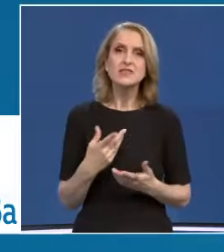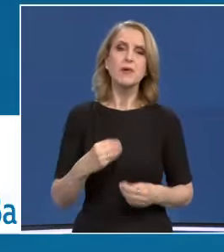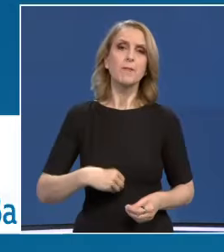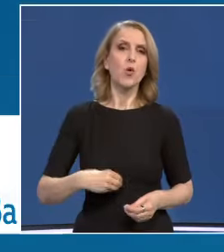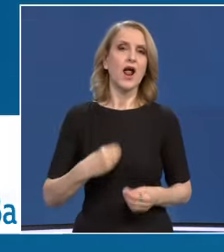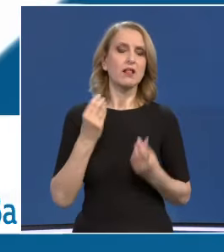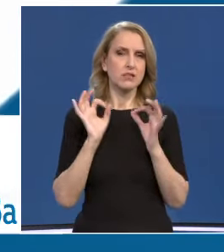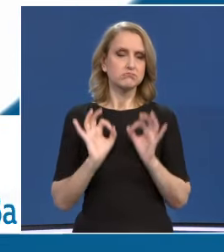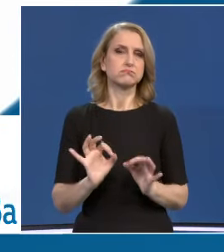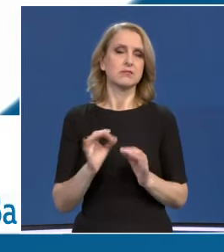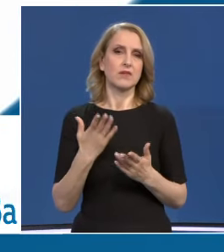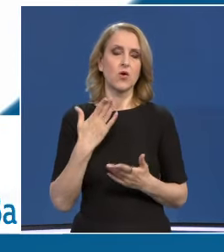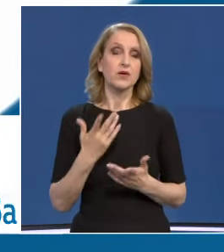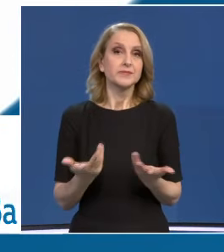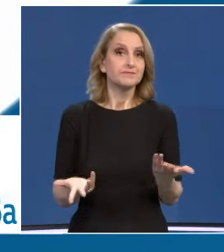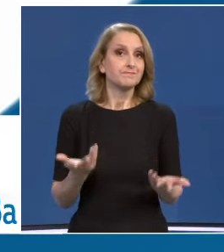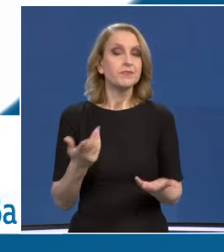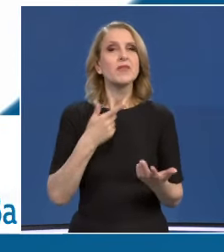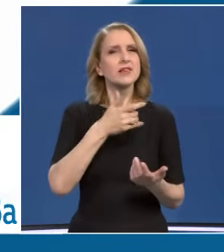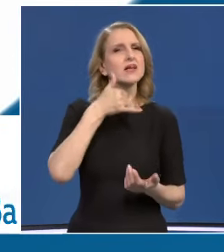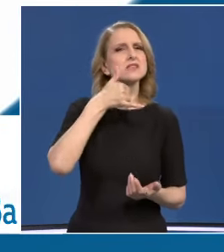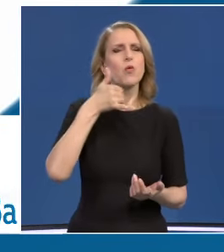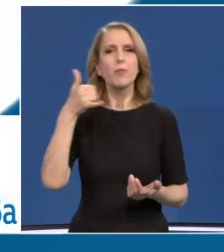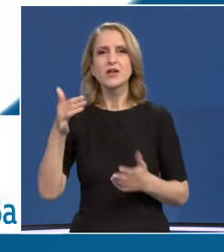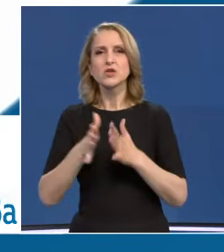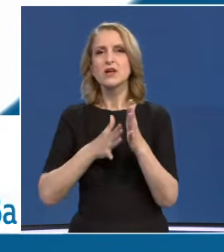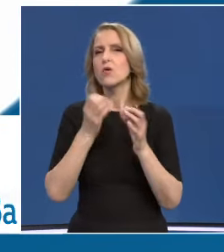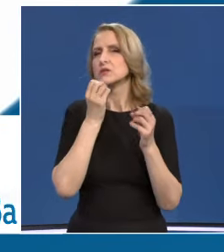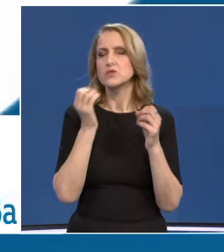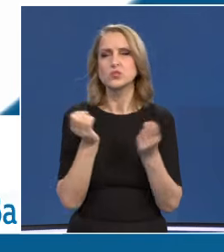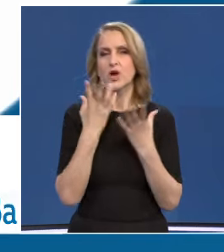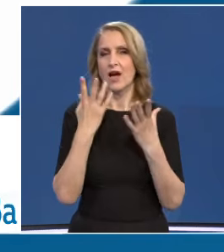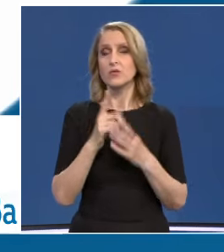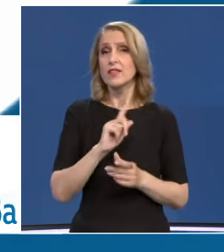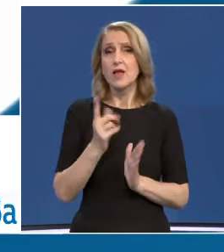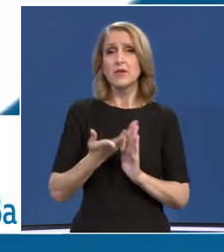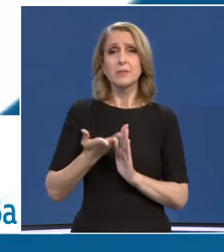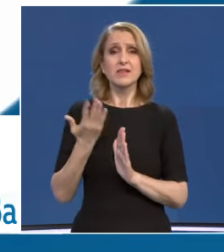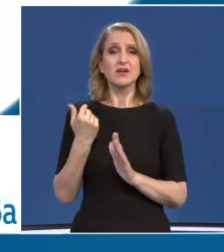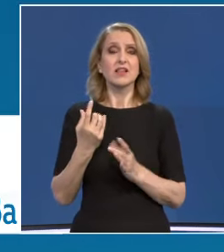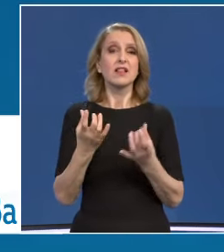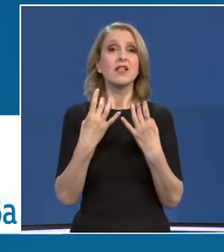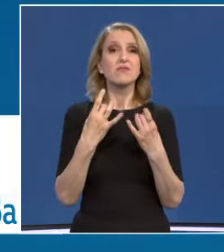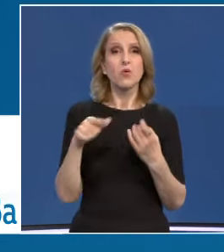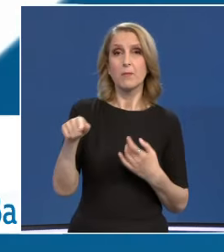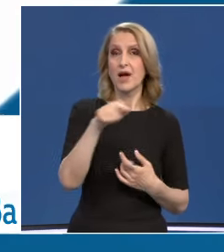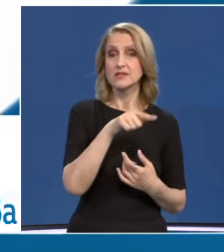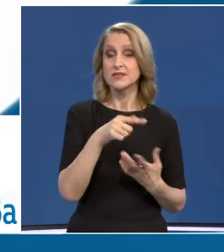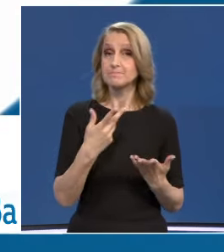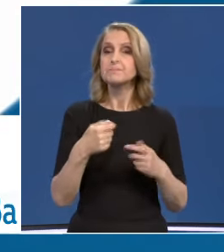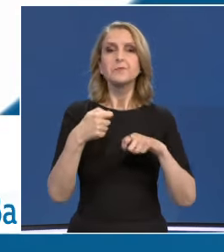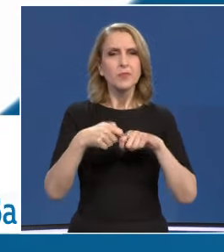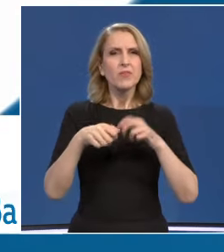хора. В писмен отговор от фирмата заявява, че звънят на хората на случайен принцип и нямат предварителна информация за тях. Правени са им проверки